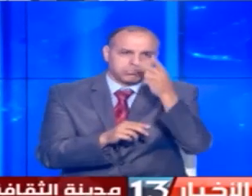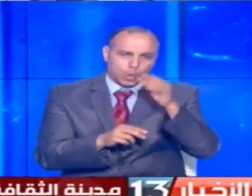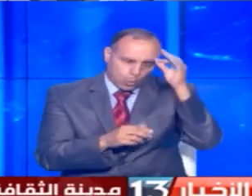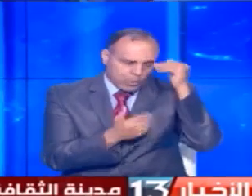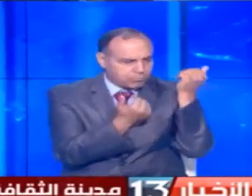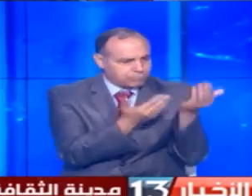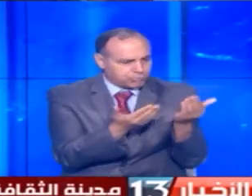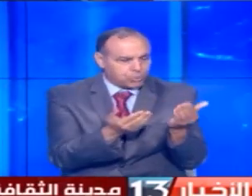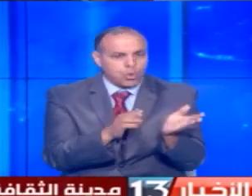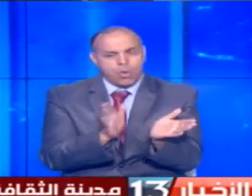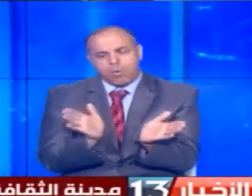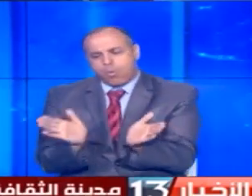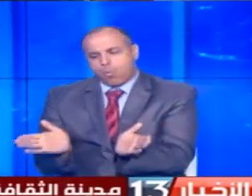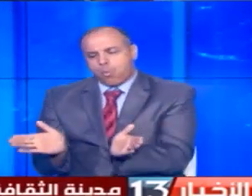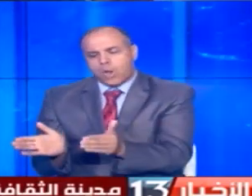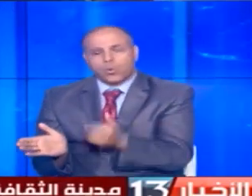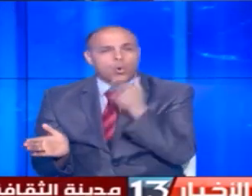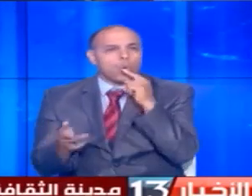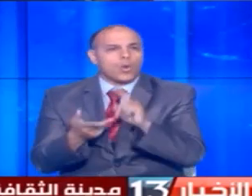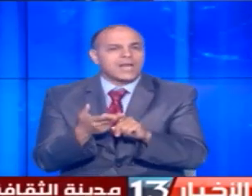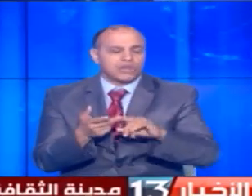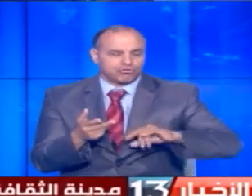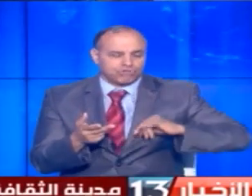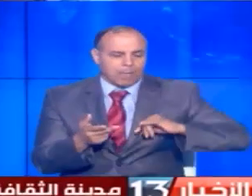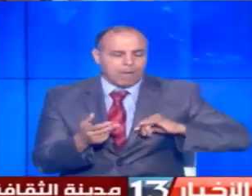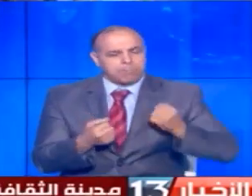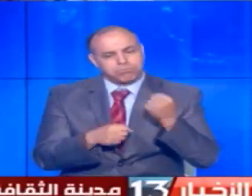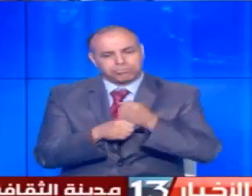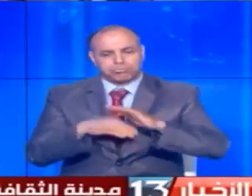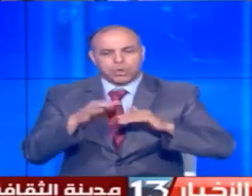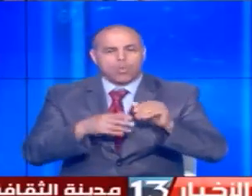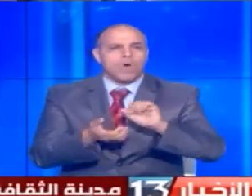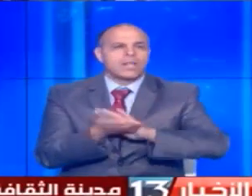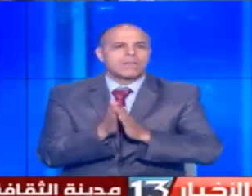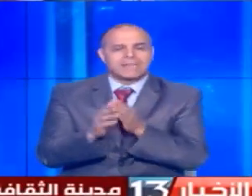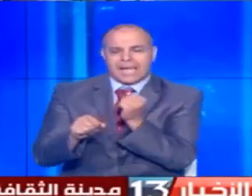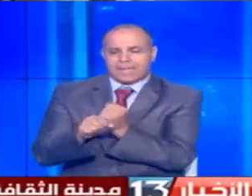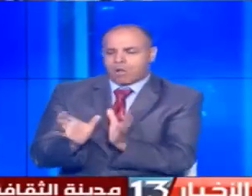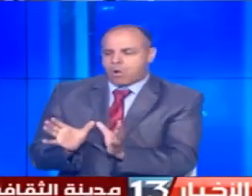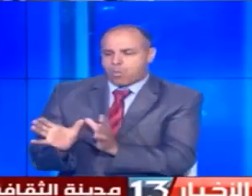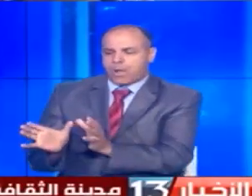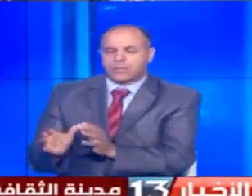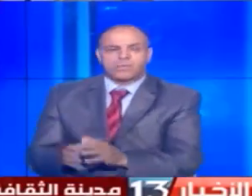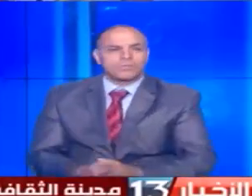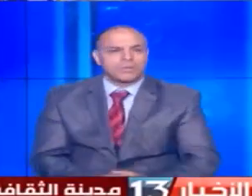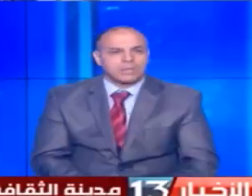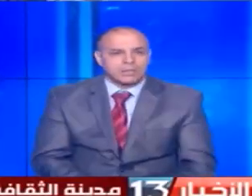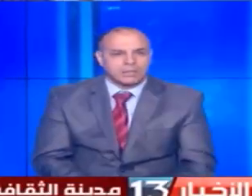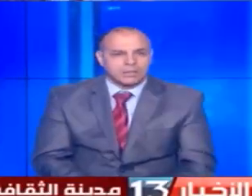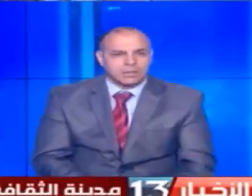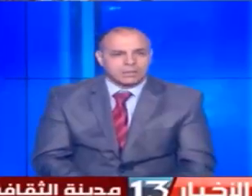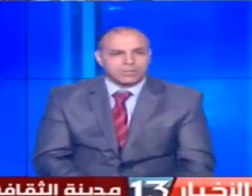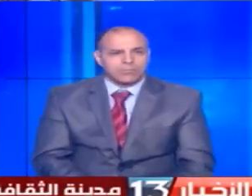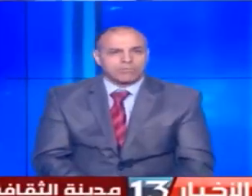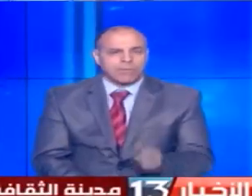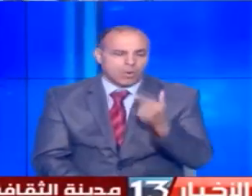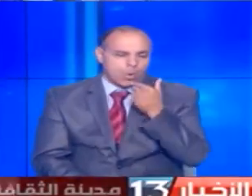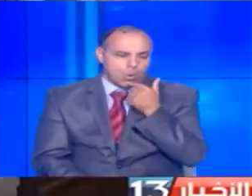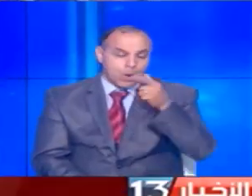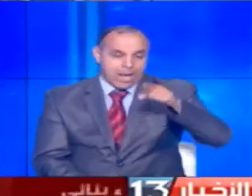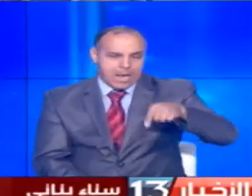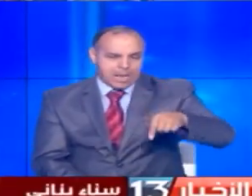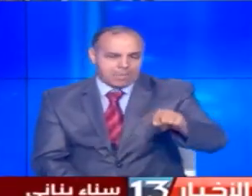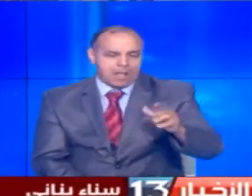التونسيين، وأرويقة كل من الشباب المبدع والمنظمات المهنية والجهات. والله الايام